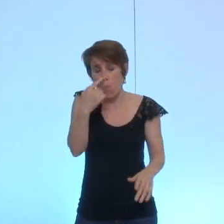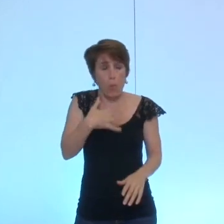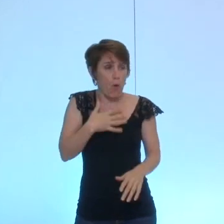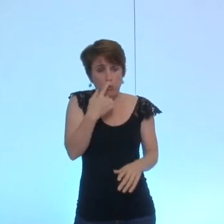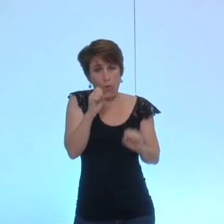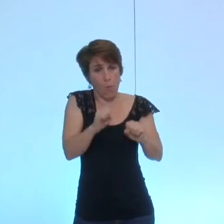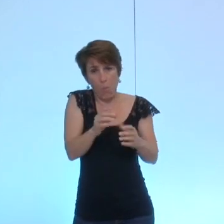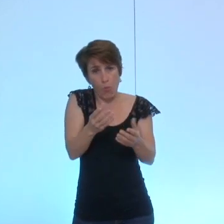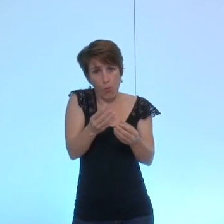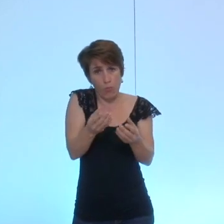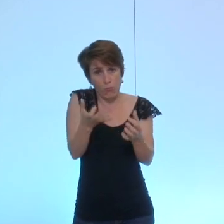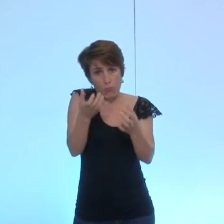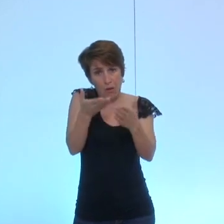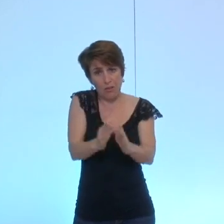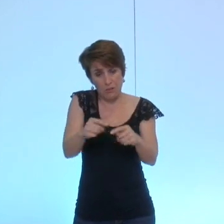puis on verra bien ce que donne le vote